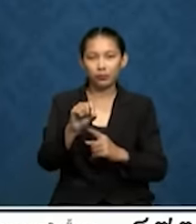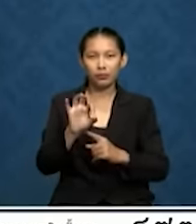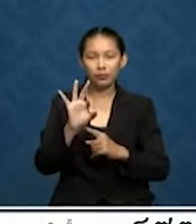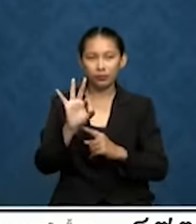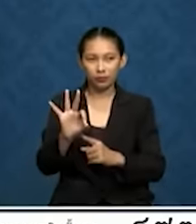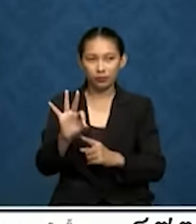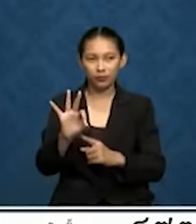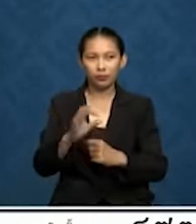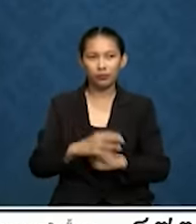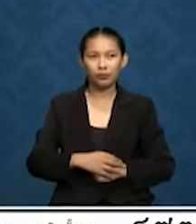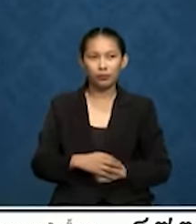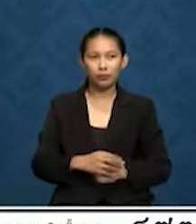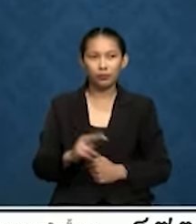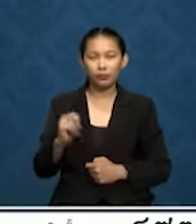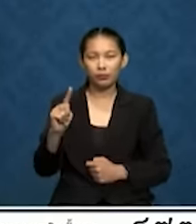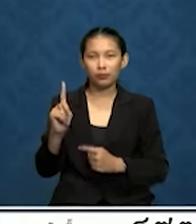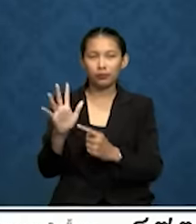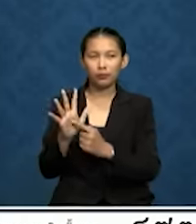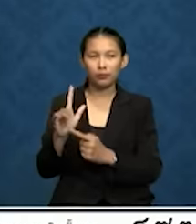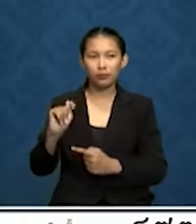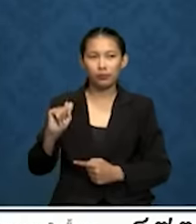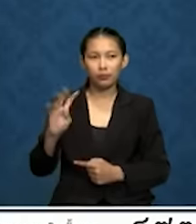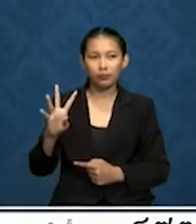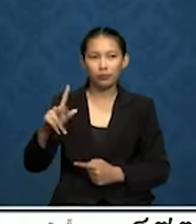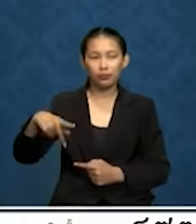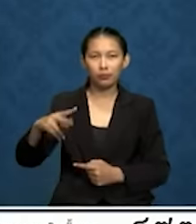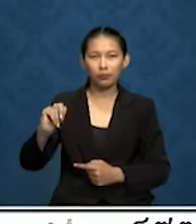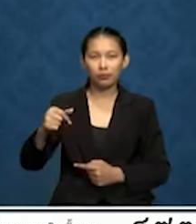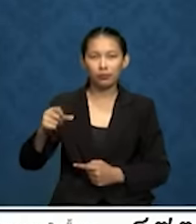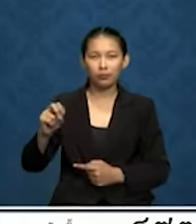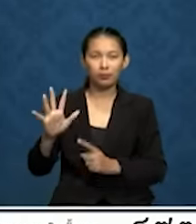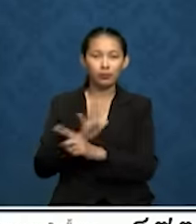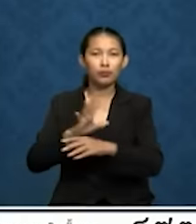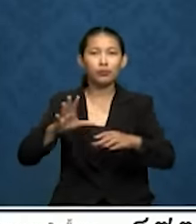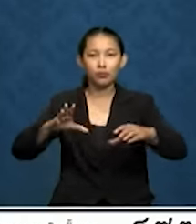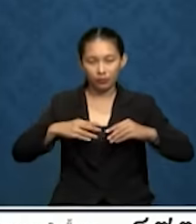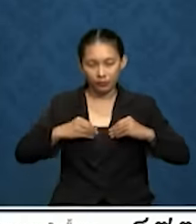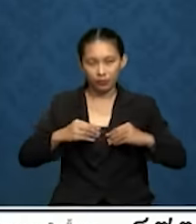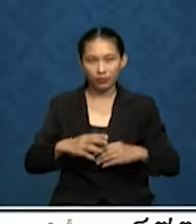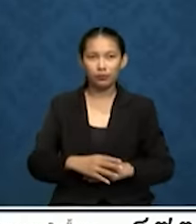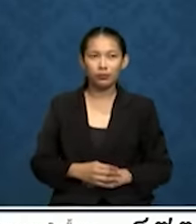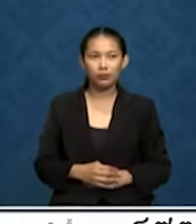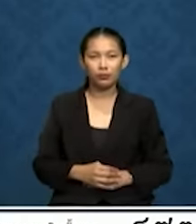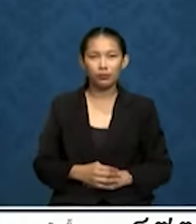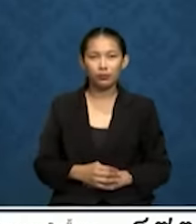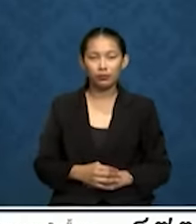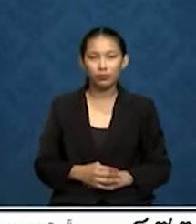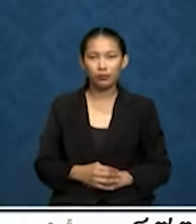129นายณัฐพงษ์สุปริยศิล ป์เห็นชอบครับ